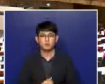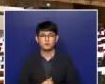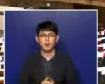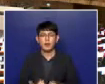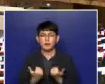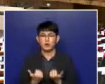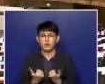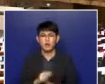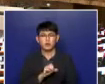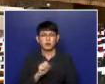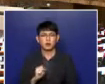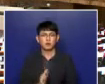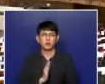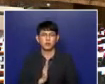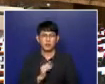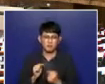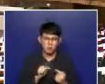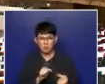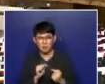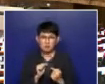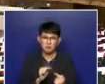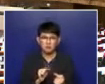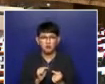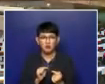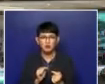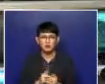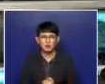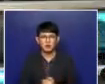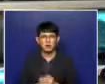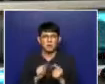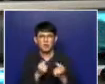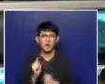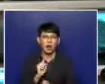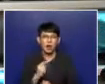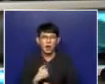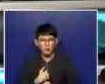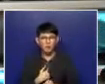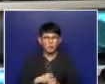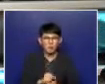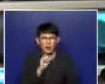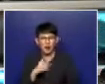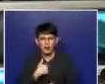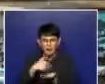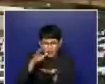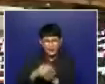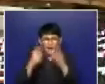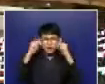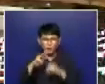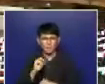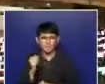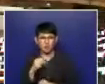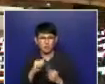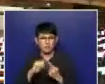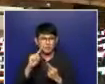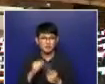ต่อมาตกมาถึงรัฐบาลคสชพลเอกประยุทธ์เนี่ยท่านจึงคืนคืนรถ